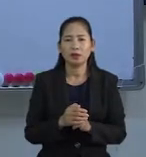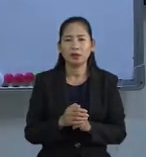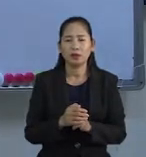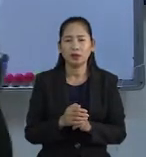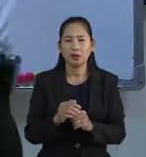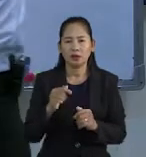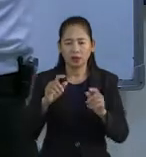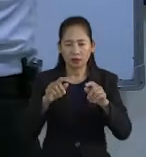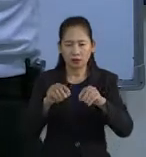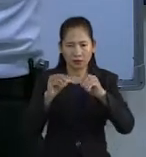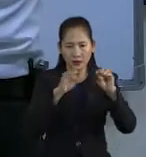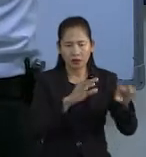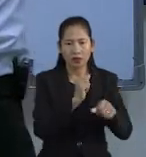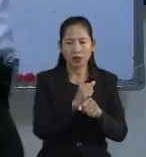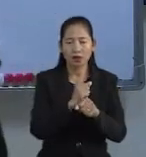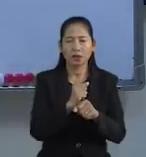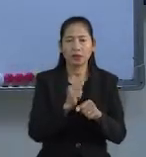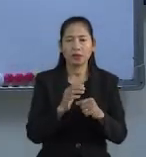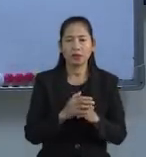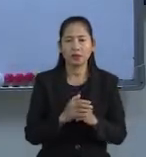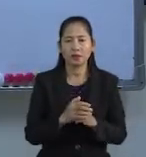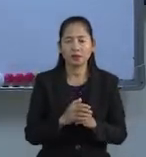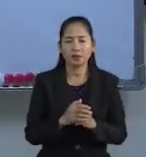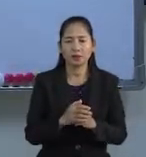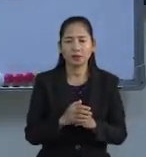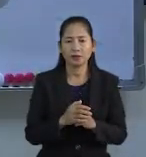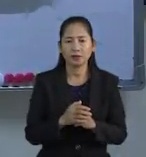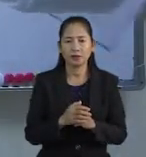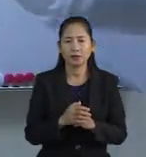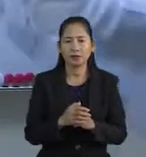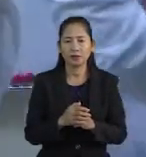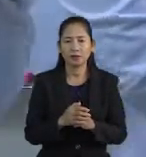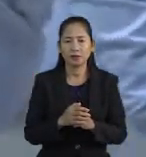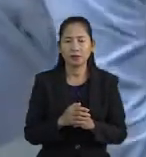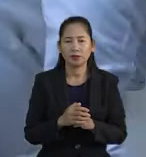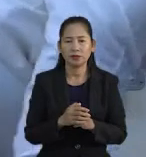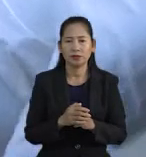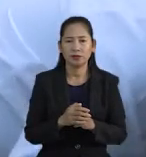bà là cuộc sống đọc cách cả chả thì chết nhờ con nè